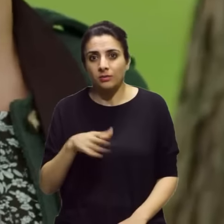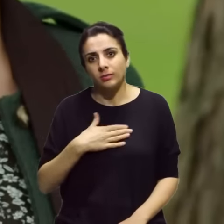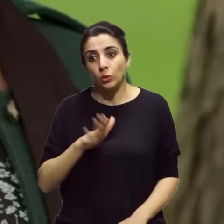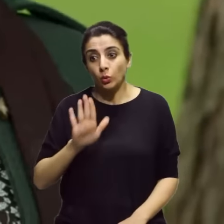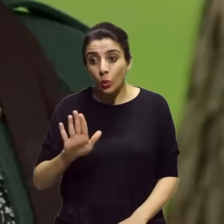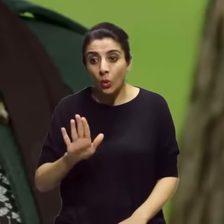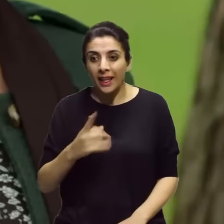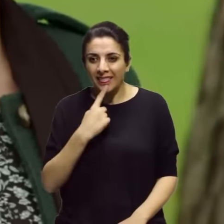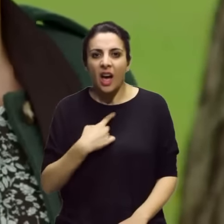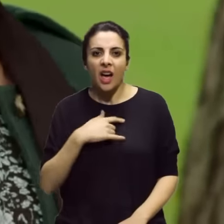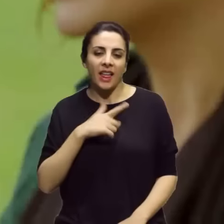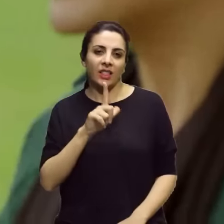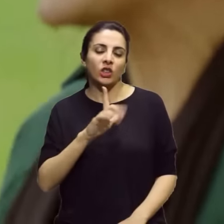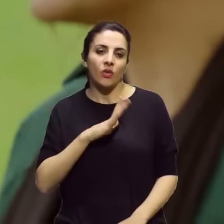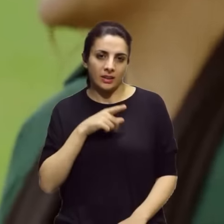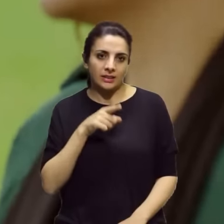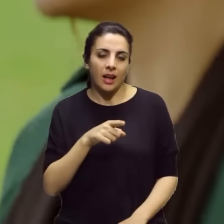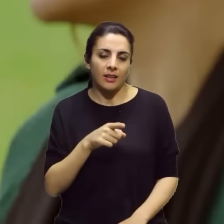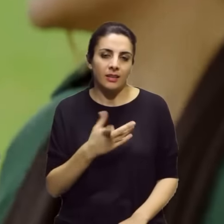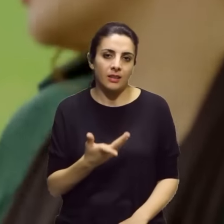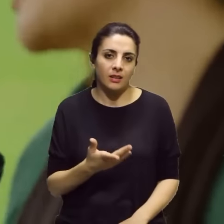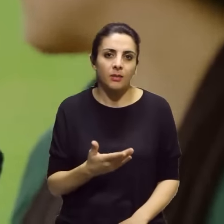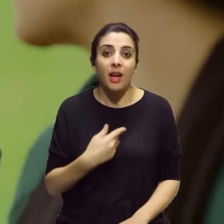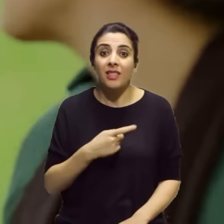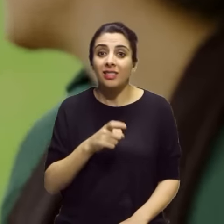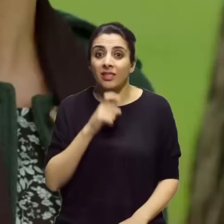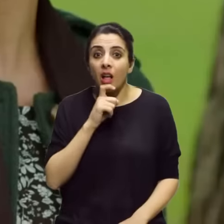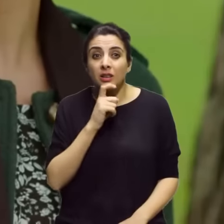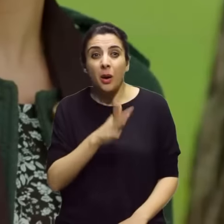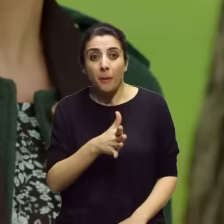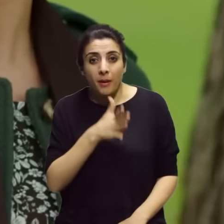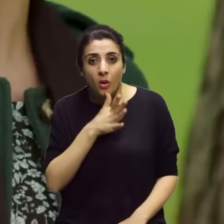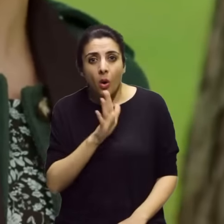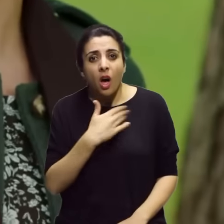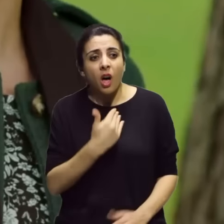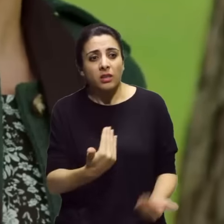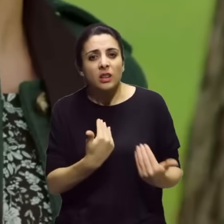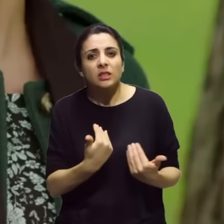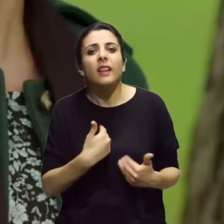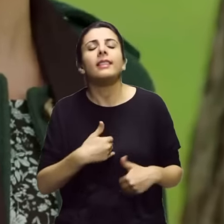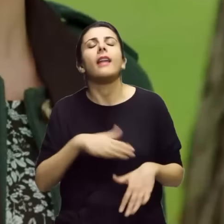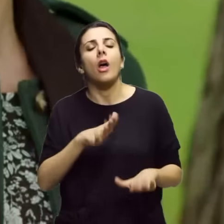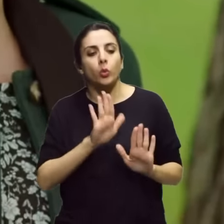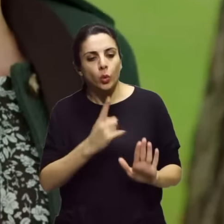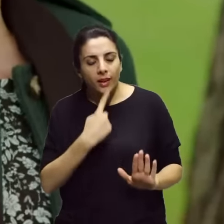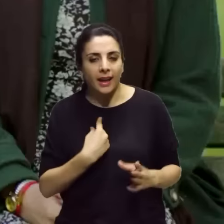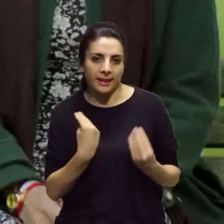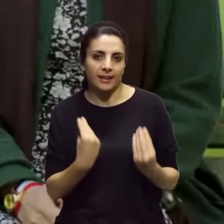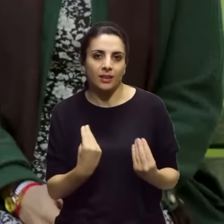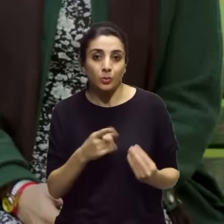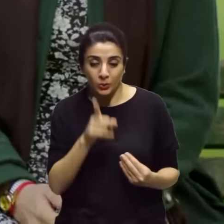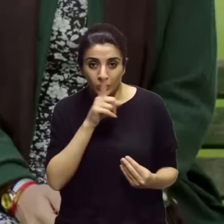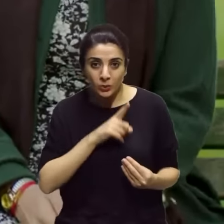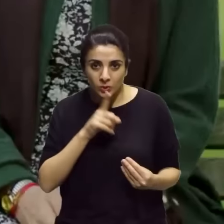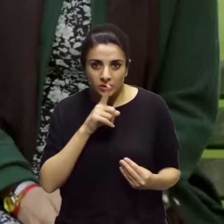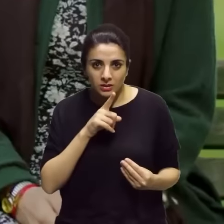çevirecek bir kankaya ihtiyacım var benim. Yani yanlış yaptığımı bile bile o yolda benimle yürüyecek birine değil. O